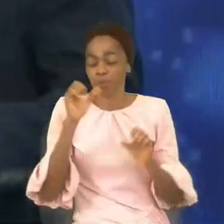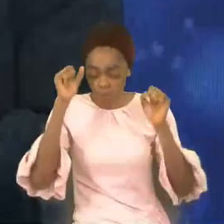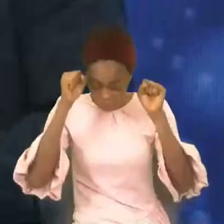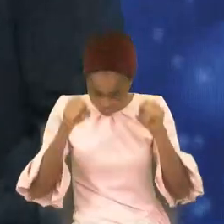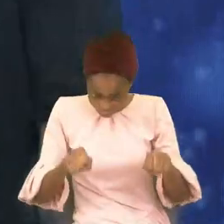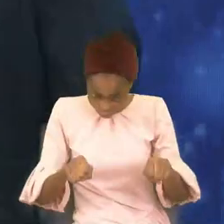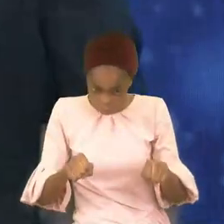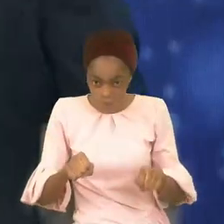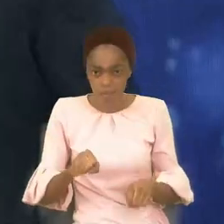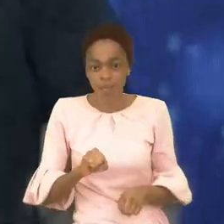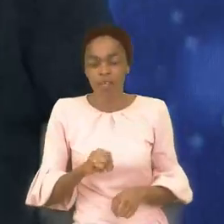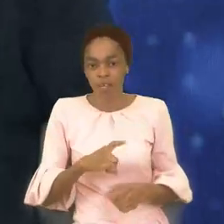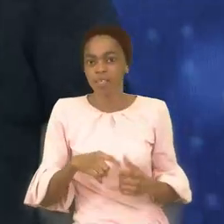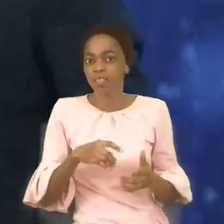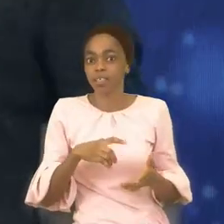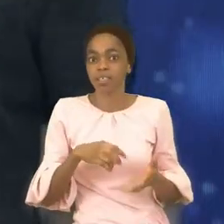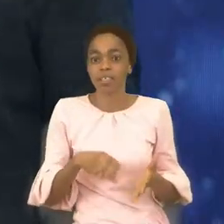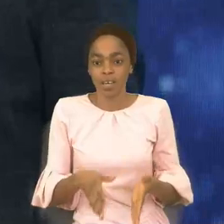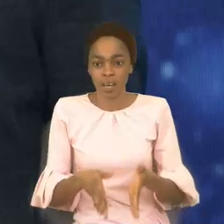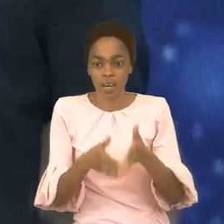il demande